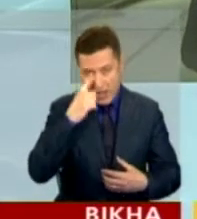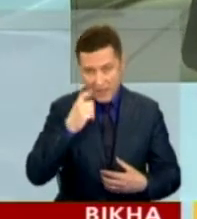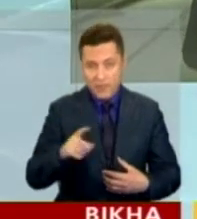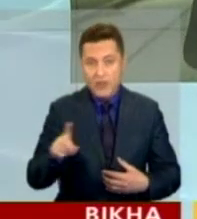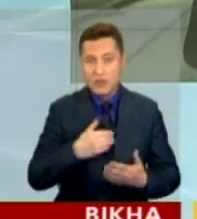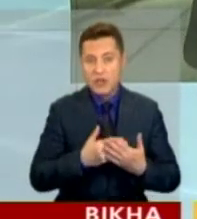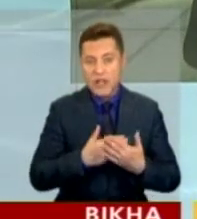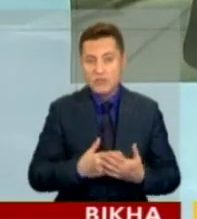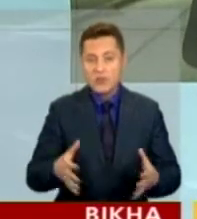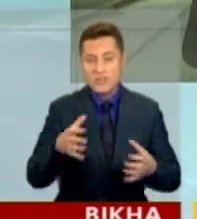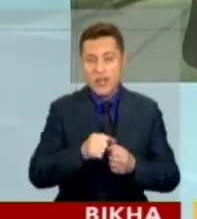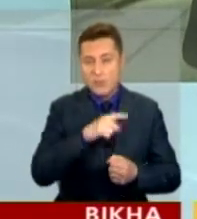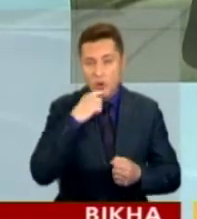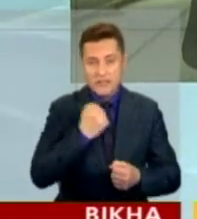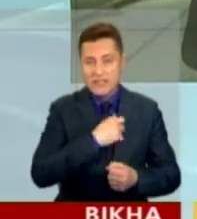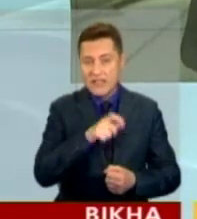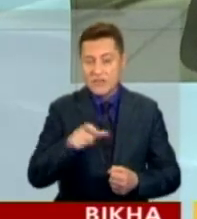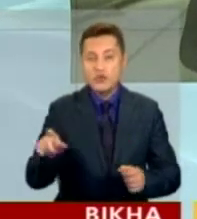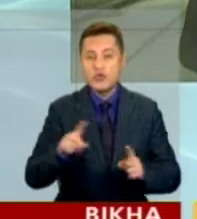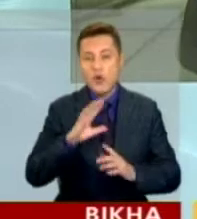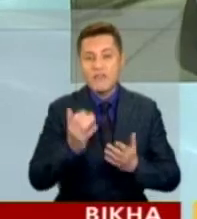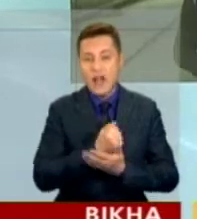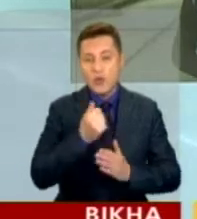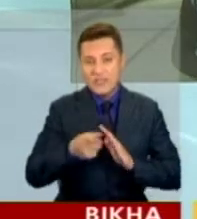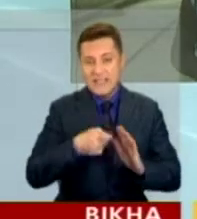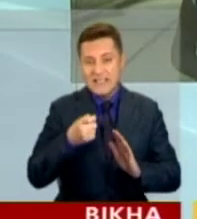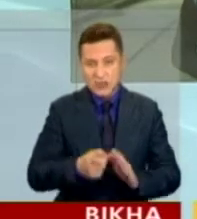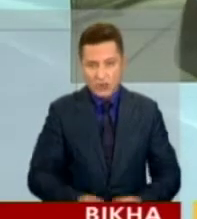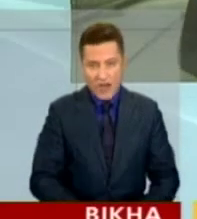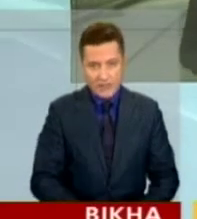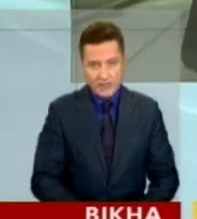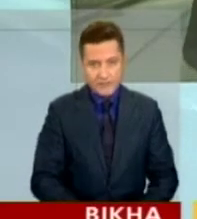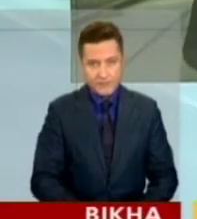начебто вдруге захопили російські військові. Що тобі вдалося з'ясувати?